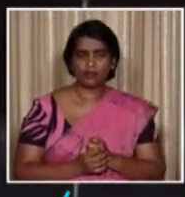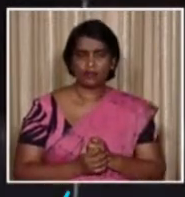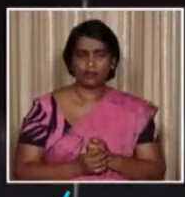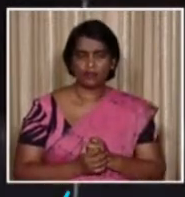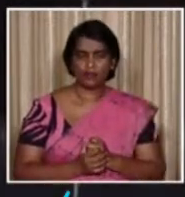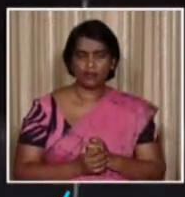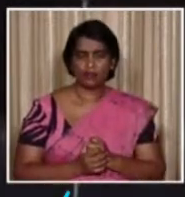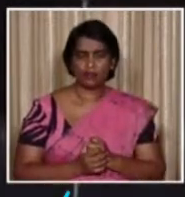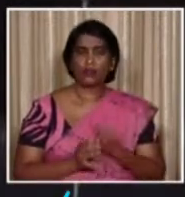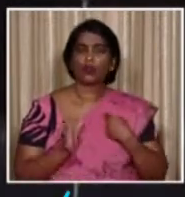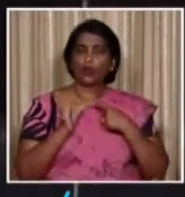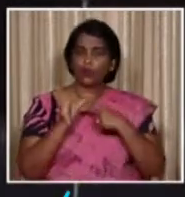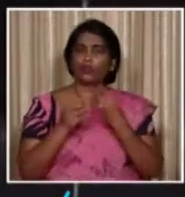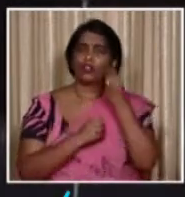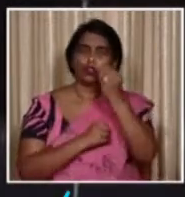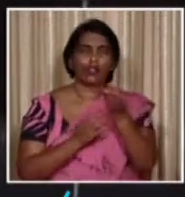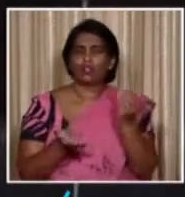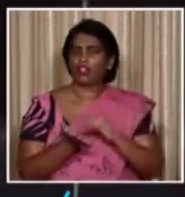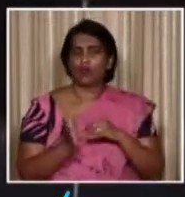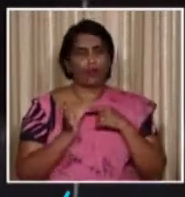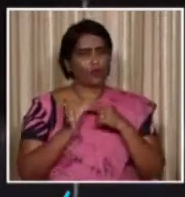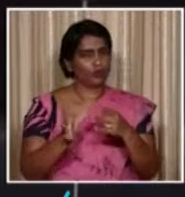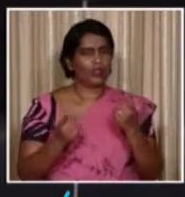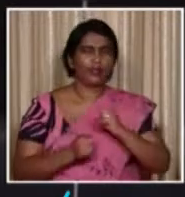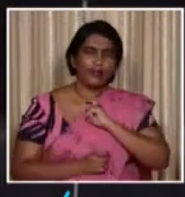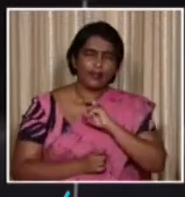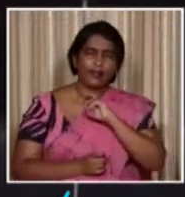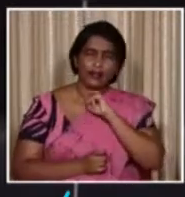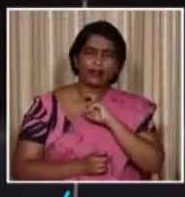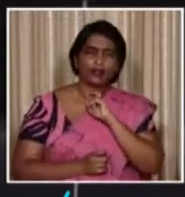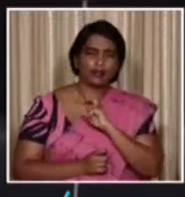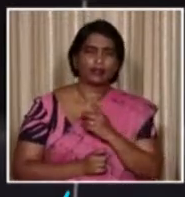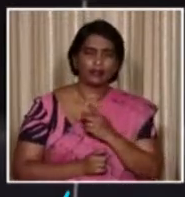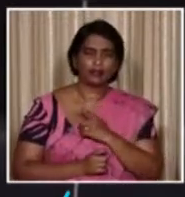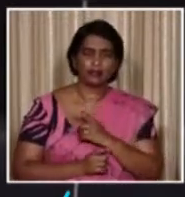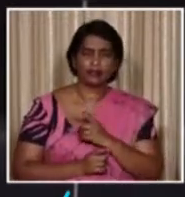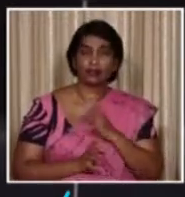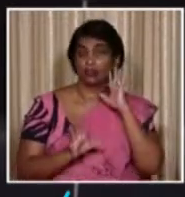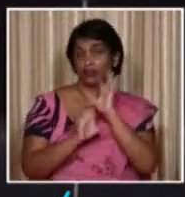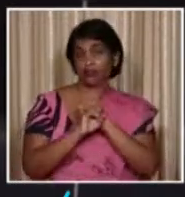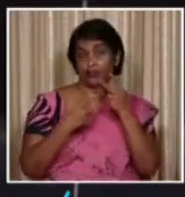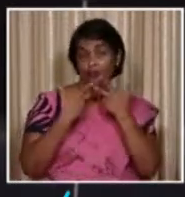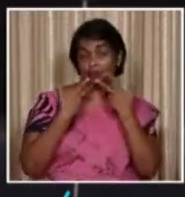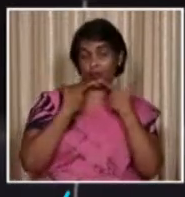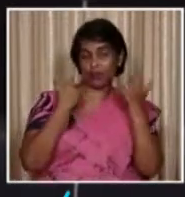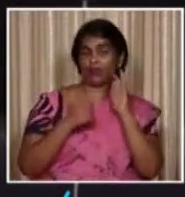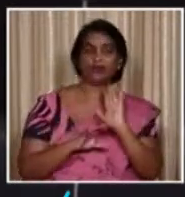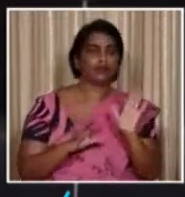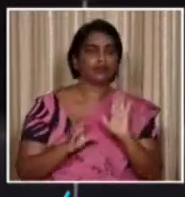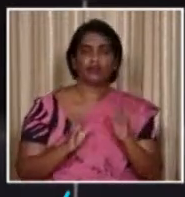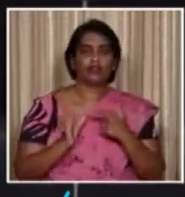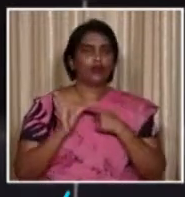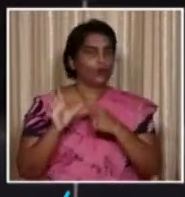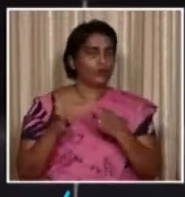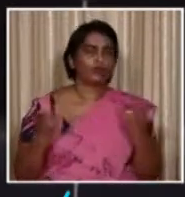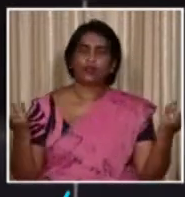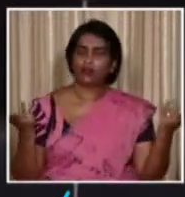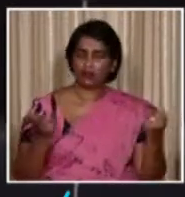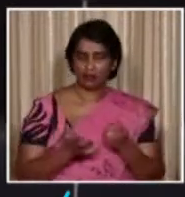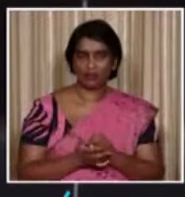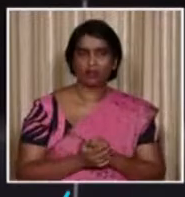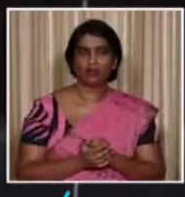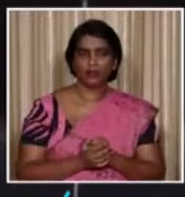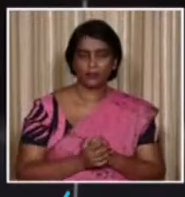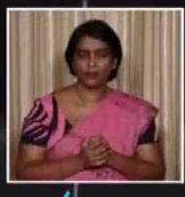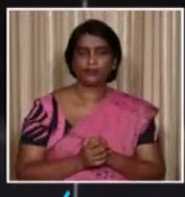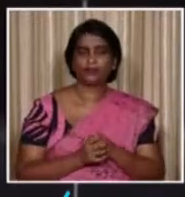දුන්නා ඊට වඩා උත්තරයක් නැහැ මොකොච්චර කෑ ගැහුවත් ඔය ප්‍රචාරයට කෑ ගහන්න කමන්නේ නැහැ නමුත් ඊට වඩා උත්තරයක් නැහැ